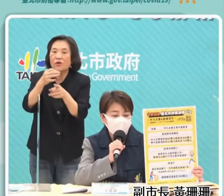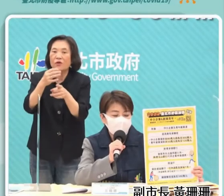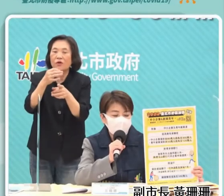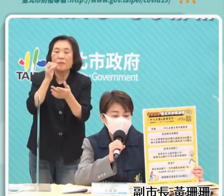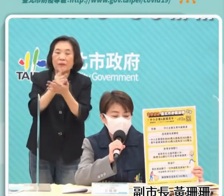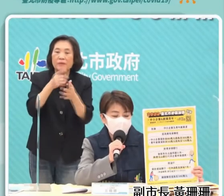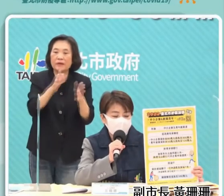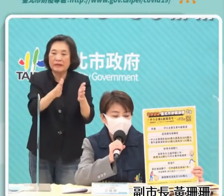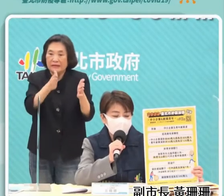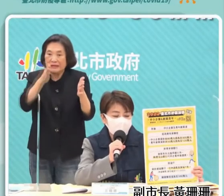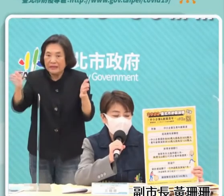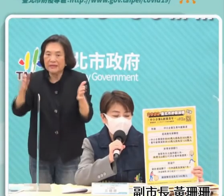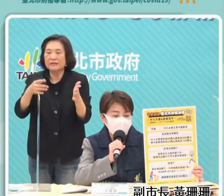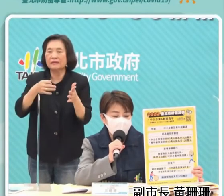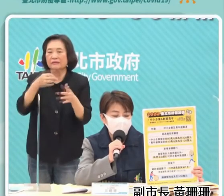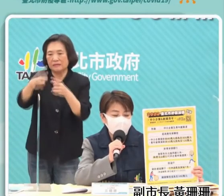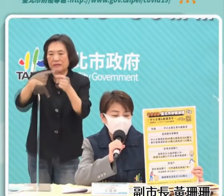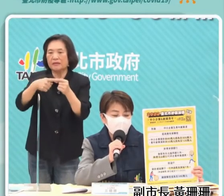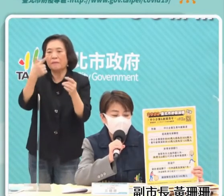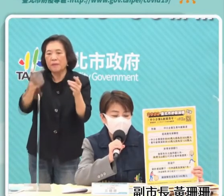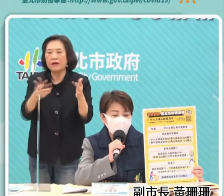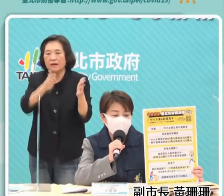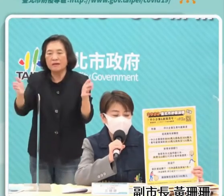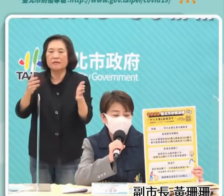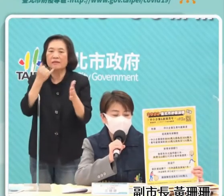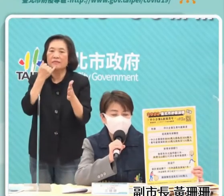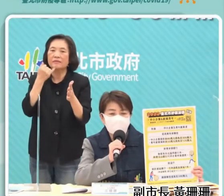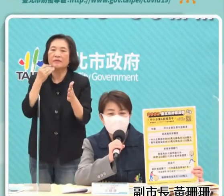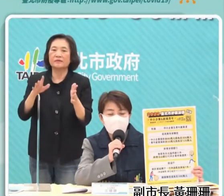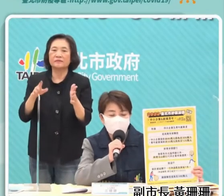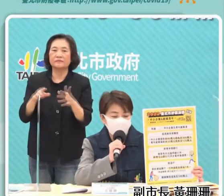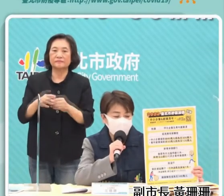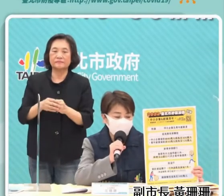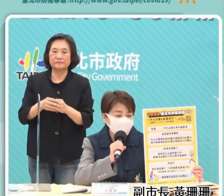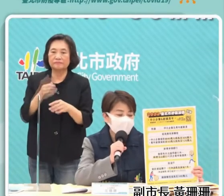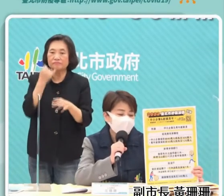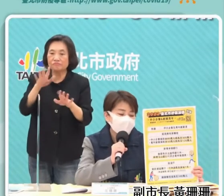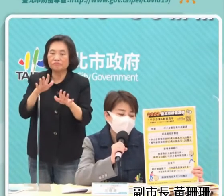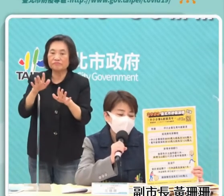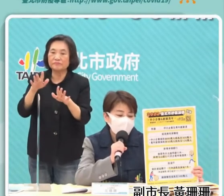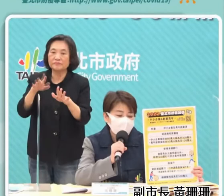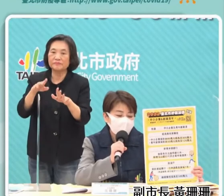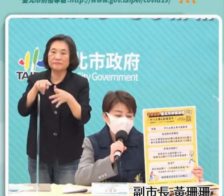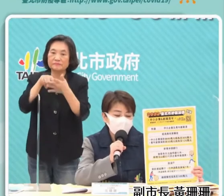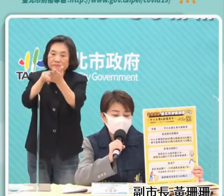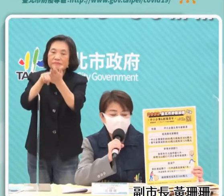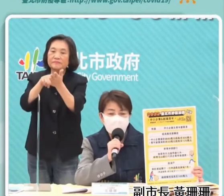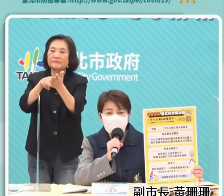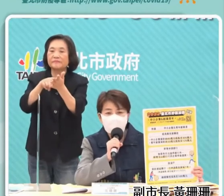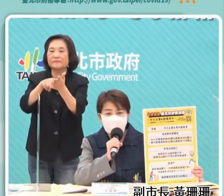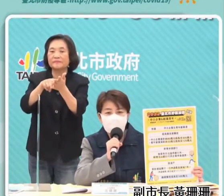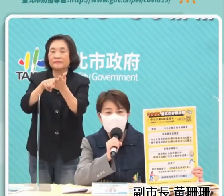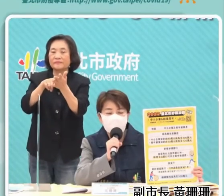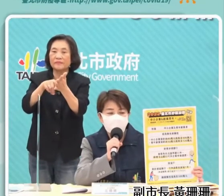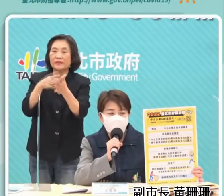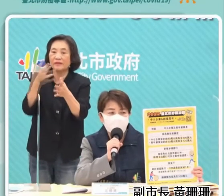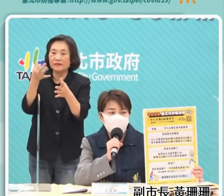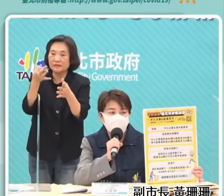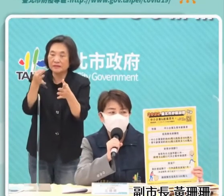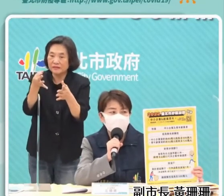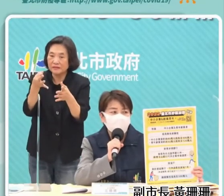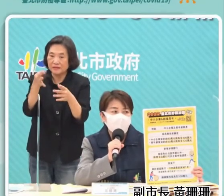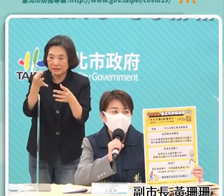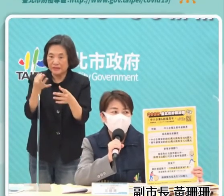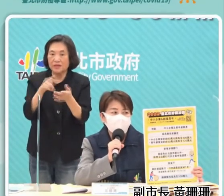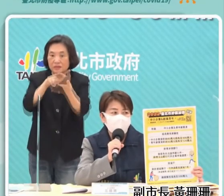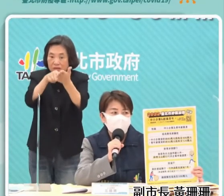到111年的即日起到7月31号以前都可以申请，那融资额度也可以提高到